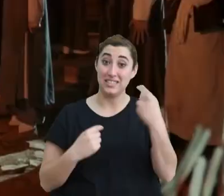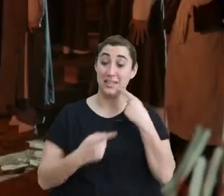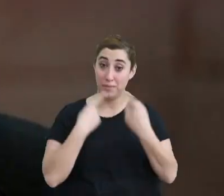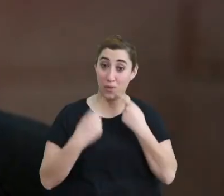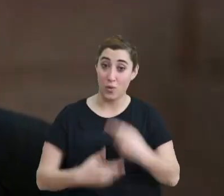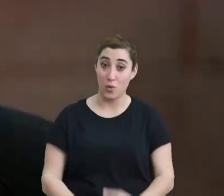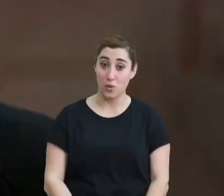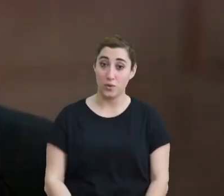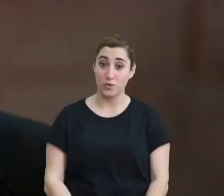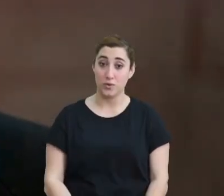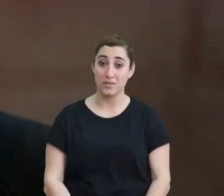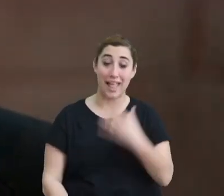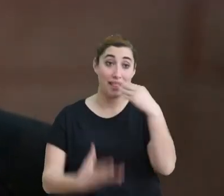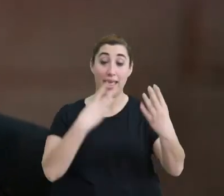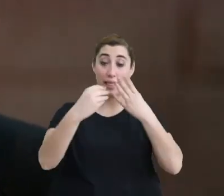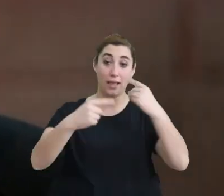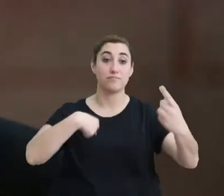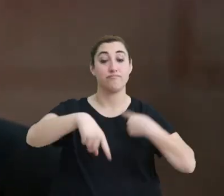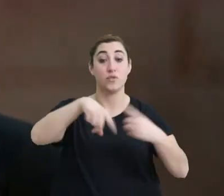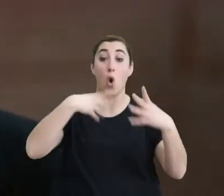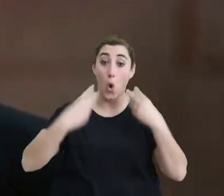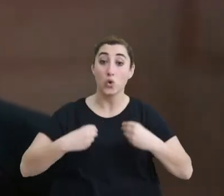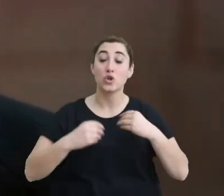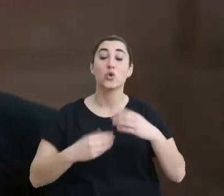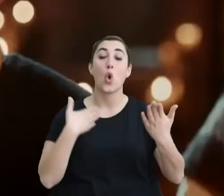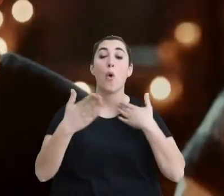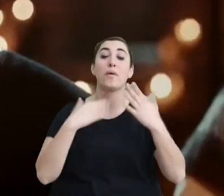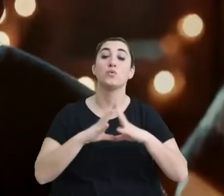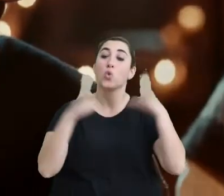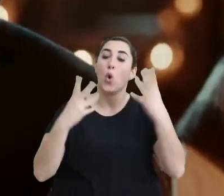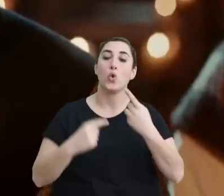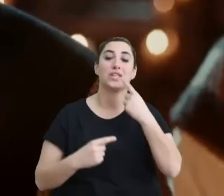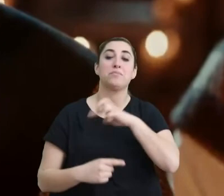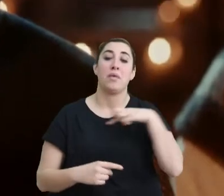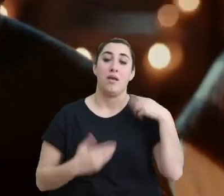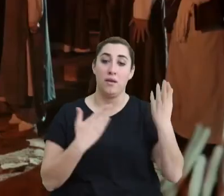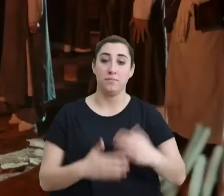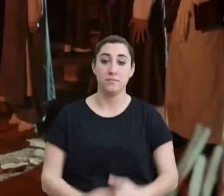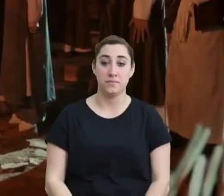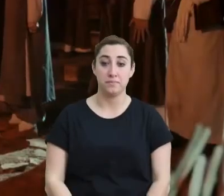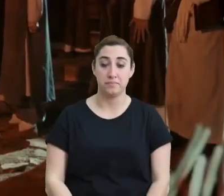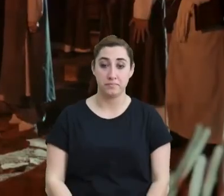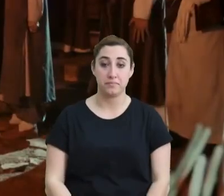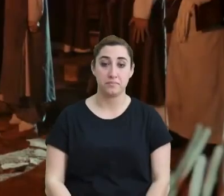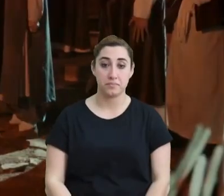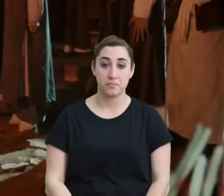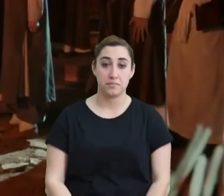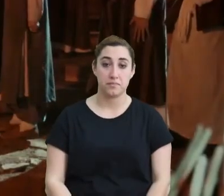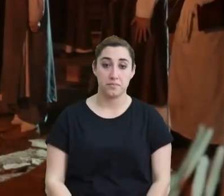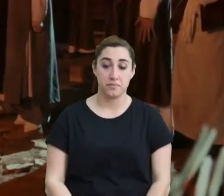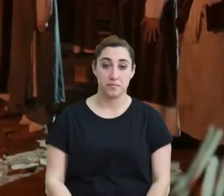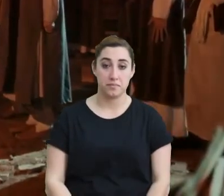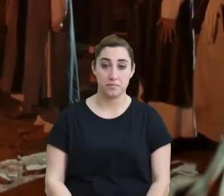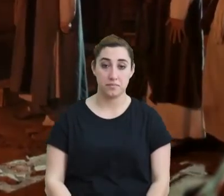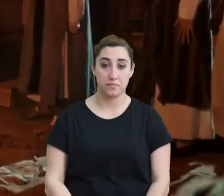yandan. Hediyeleşin ki muhabbetiniz artsın demiş Efendimiz. Kasım onaylarcasına başını önüne eğdi. Şeyh yandaki